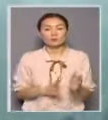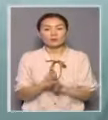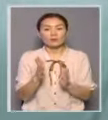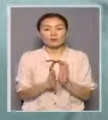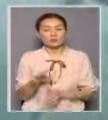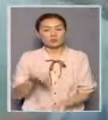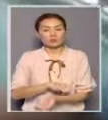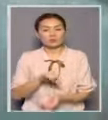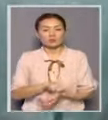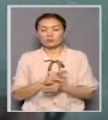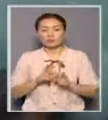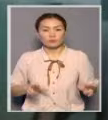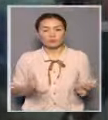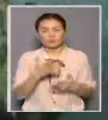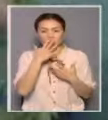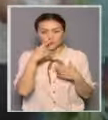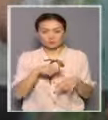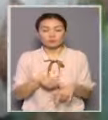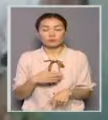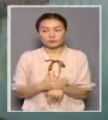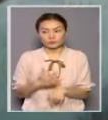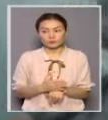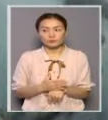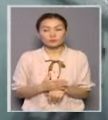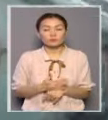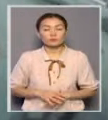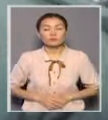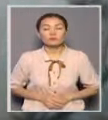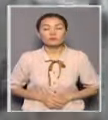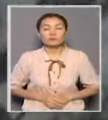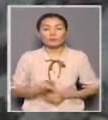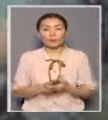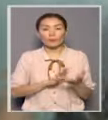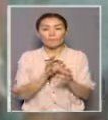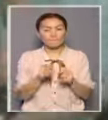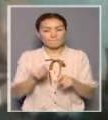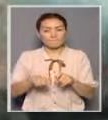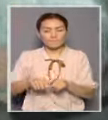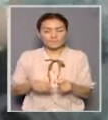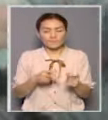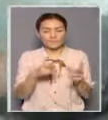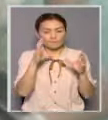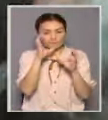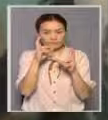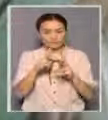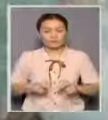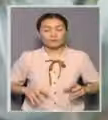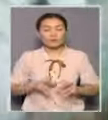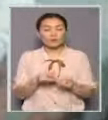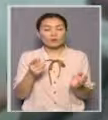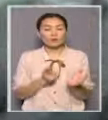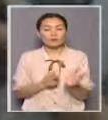изъяли растения, похожие на наркотические, запрещенные к выращиванию во дворе. В результате проведенной экспертизы выяснилось, что